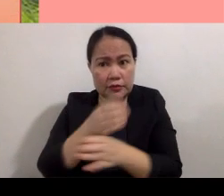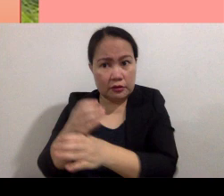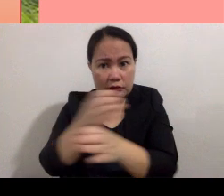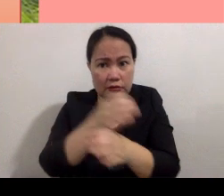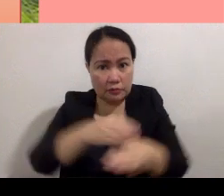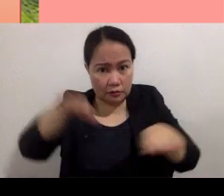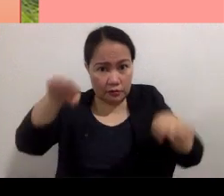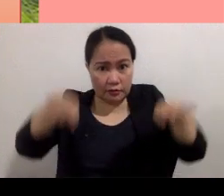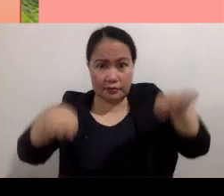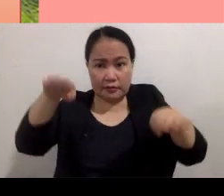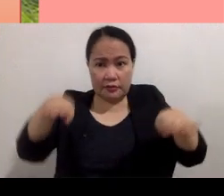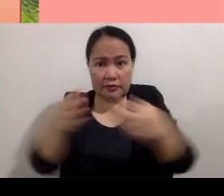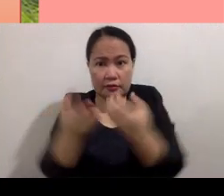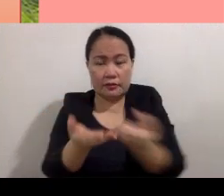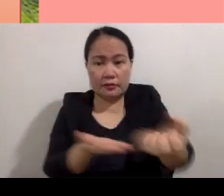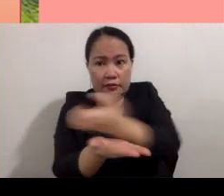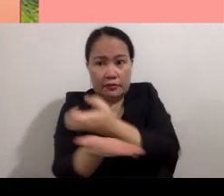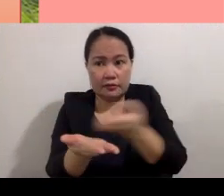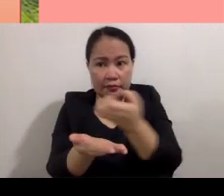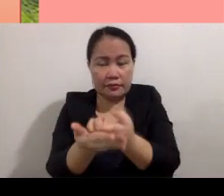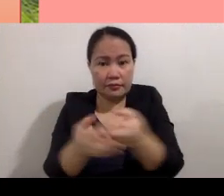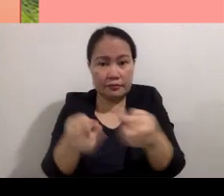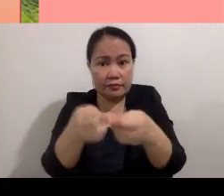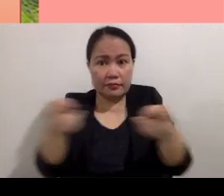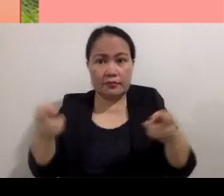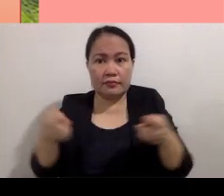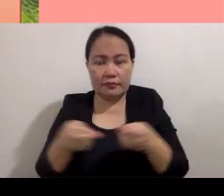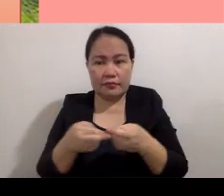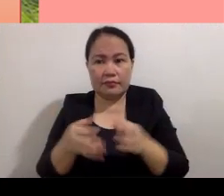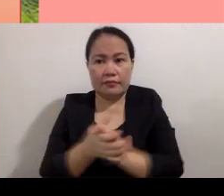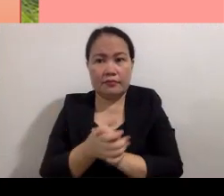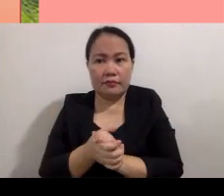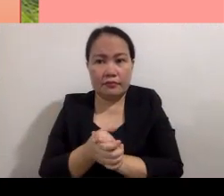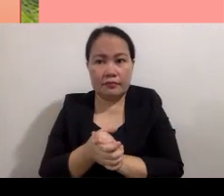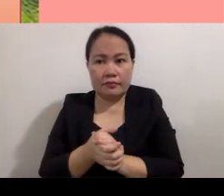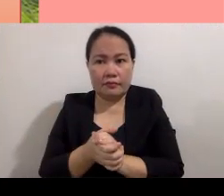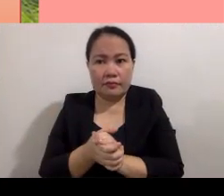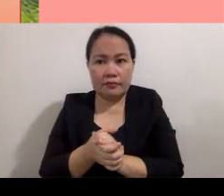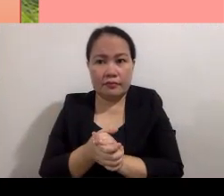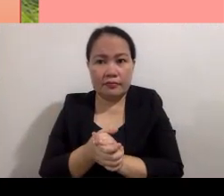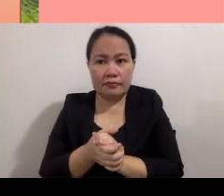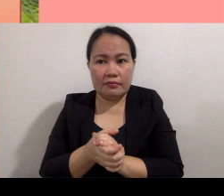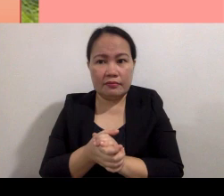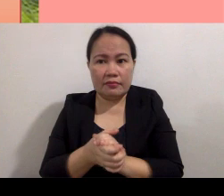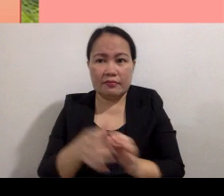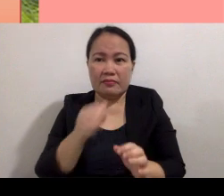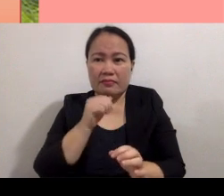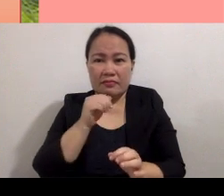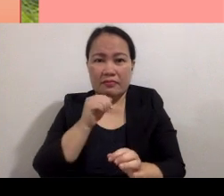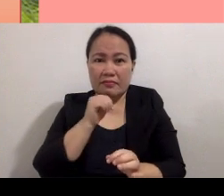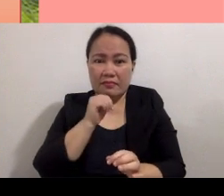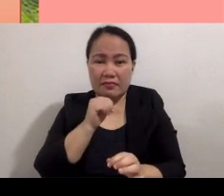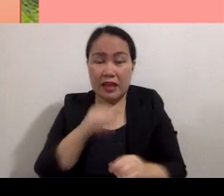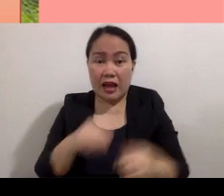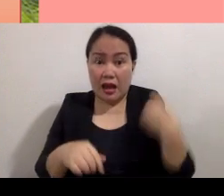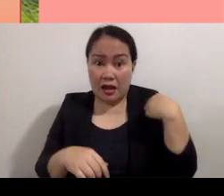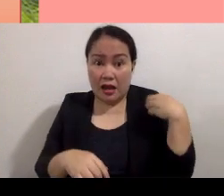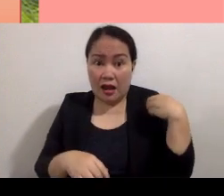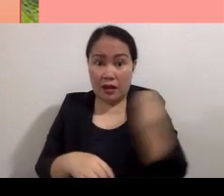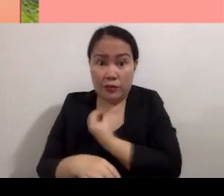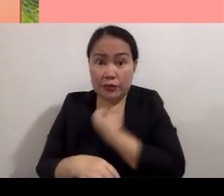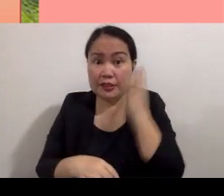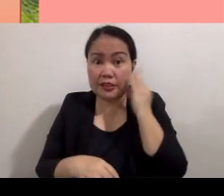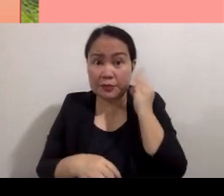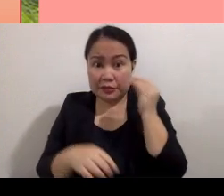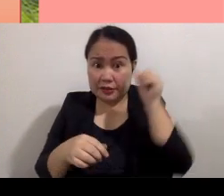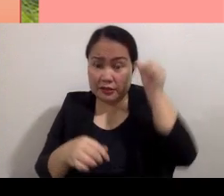ang kahalagahan ng pangangalaga sa timbang na kalagayang ekolohiko ng rehiyon. Hindi naiiba